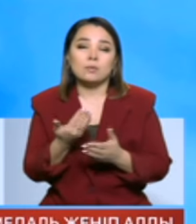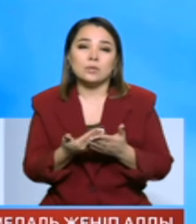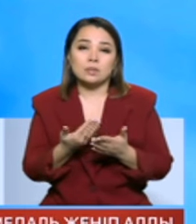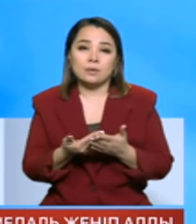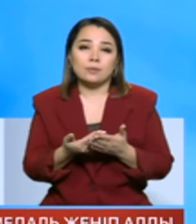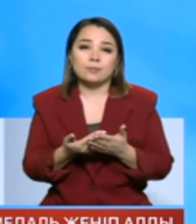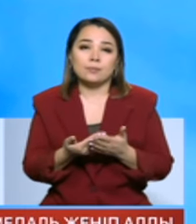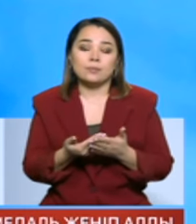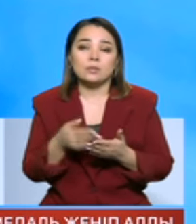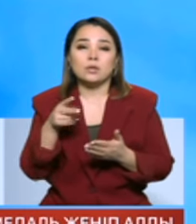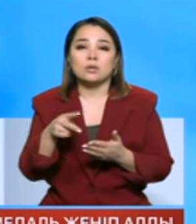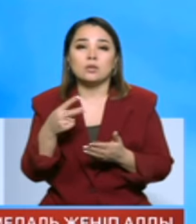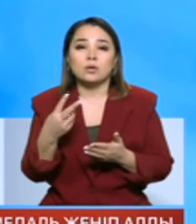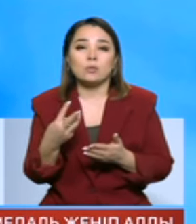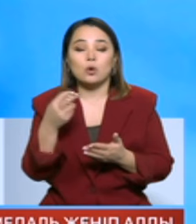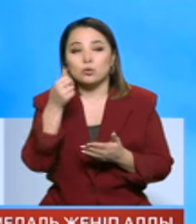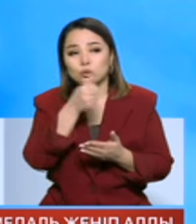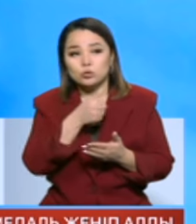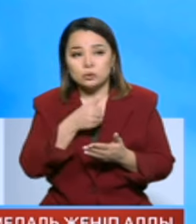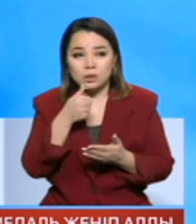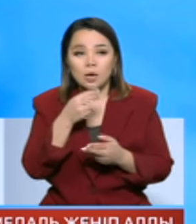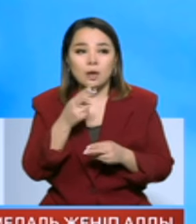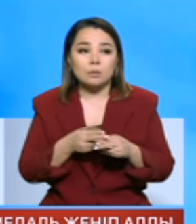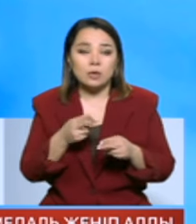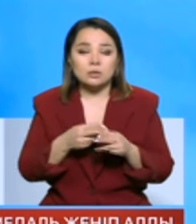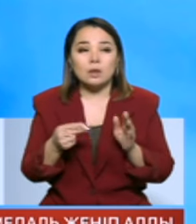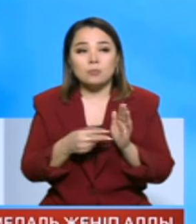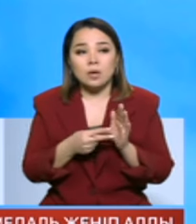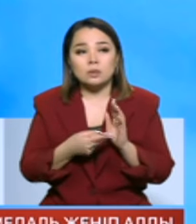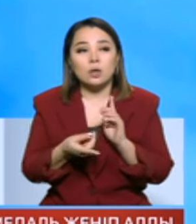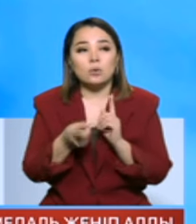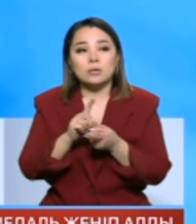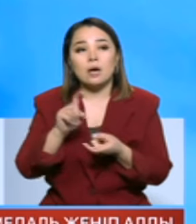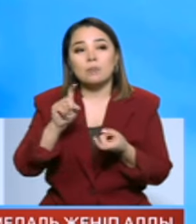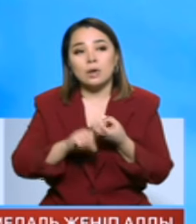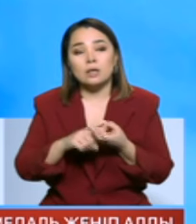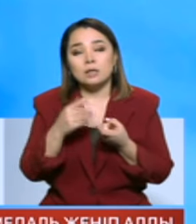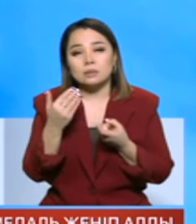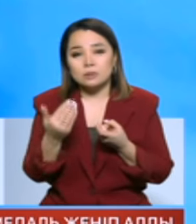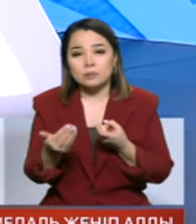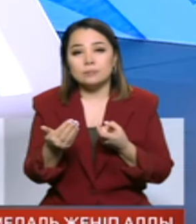Мысалы, 2023 жылы металл бағасы өзгергенге байланысты